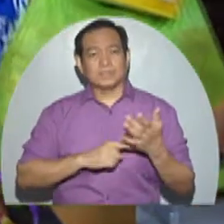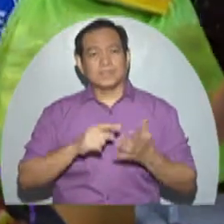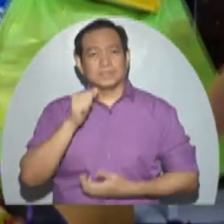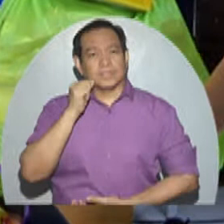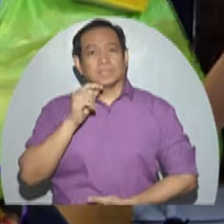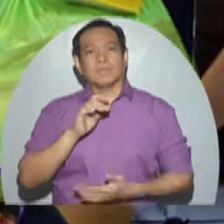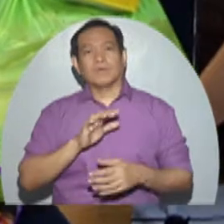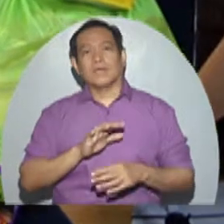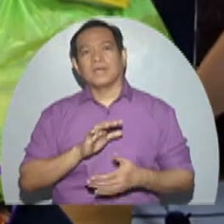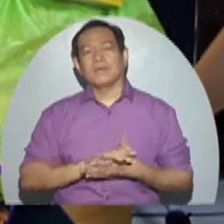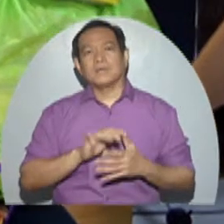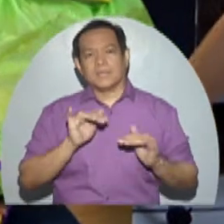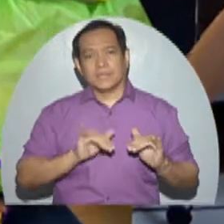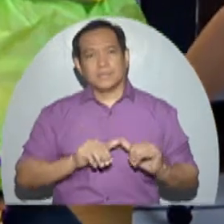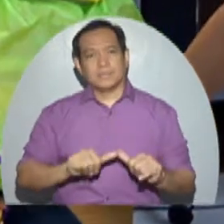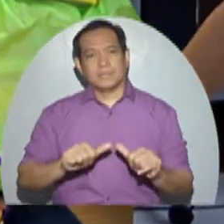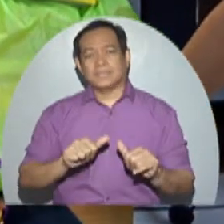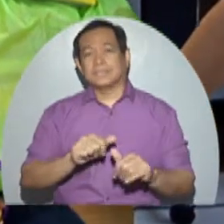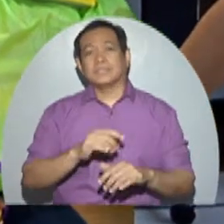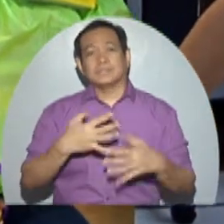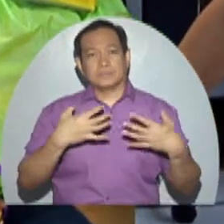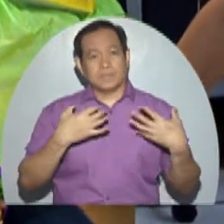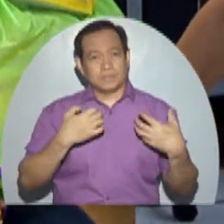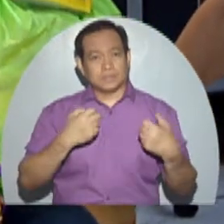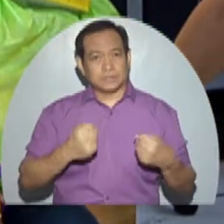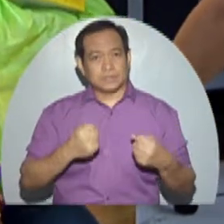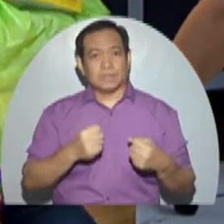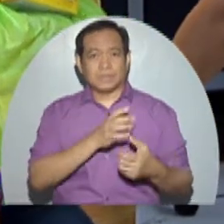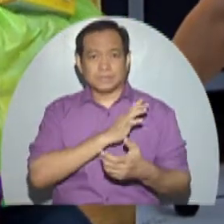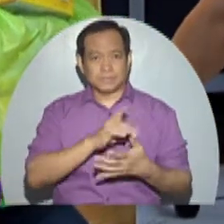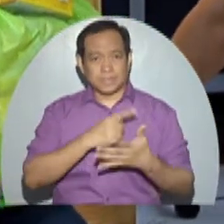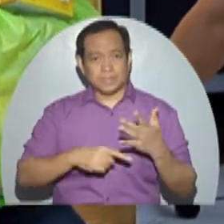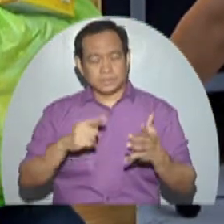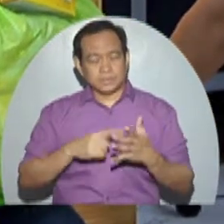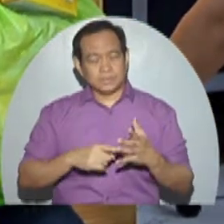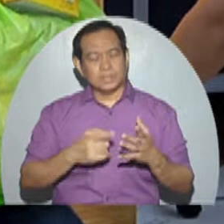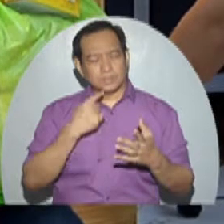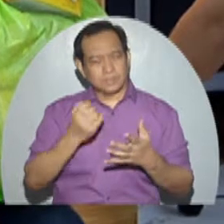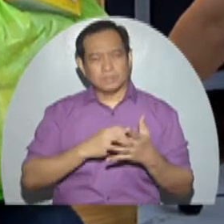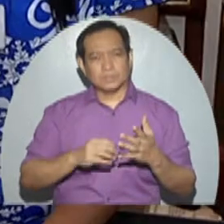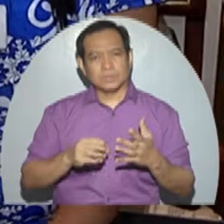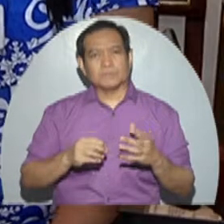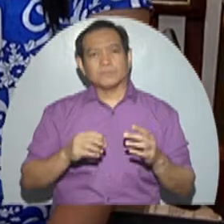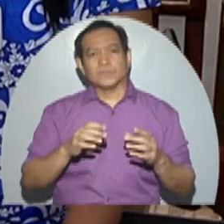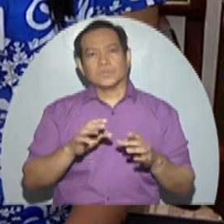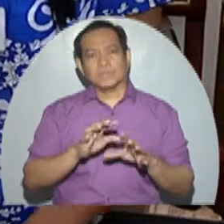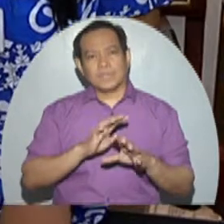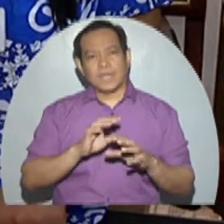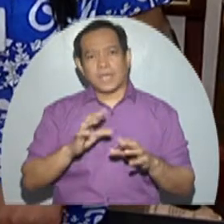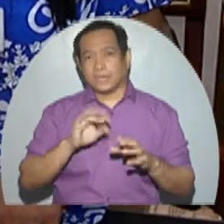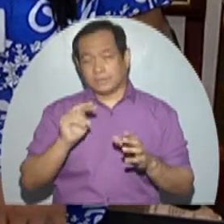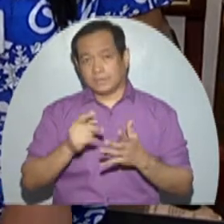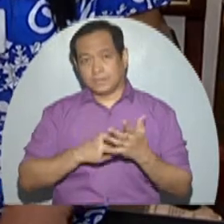si Marjorie alang-alang lang sa kanyang asawa at pamilya. Pinalalakas ko pa rin po yung loob niya na hindi ko